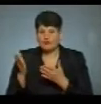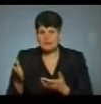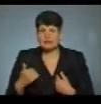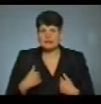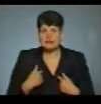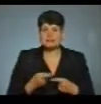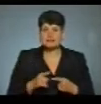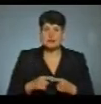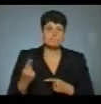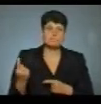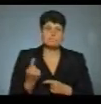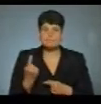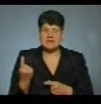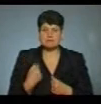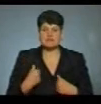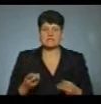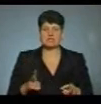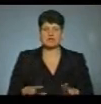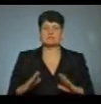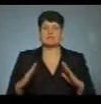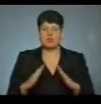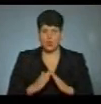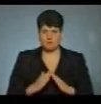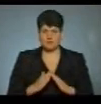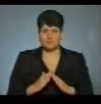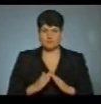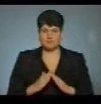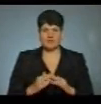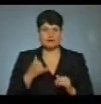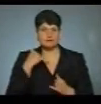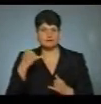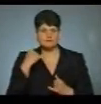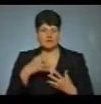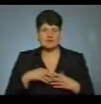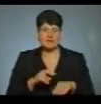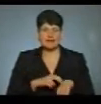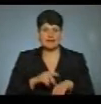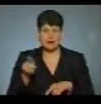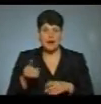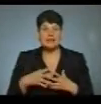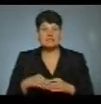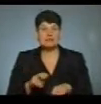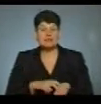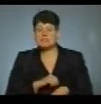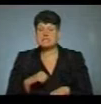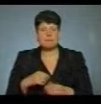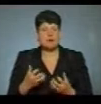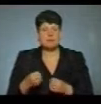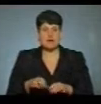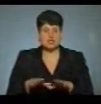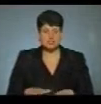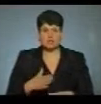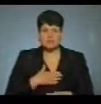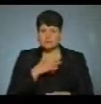зараз це перше, це ми залишаємося вдома і контакт з сімейним лікарем. А далі сімейний лікар приймає рішення. І в нас сьогодні